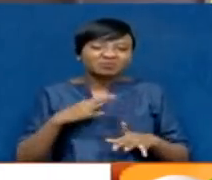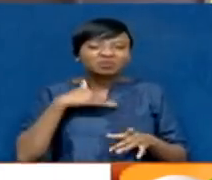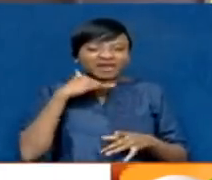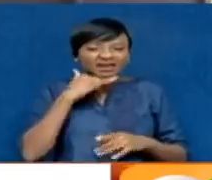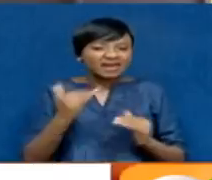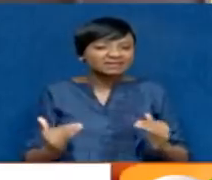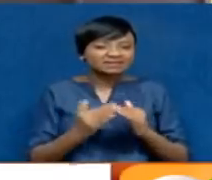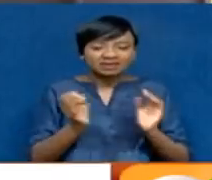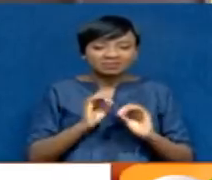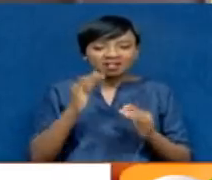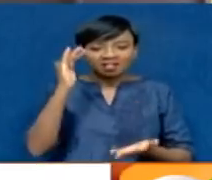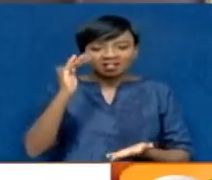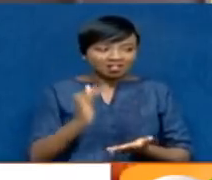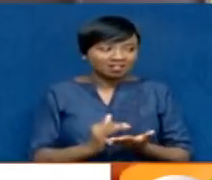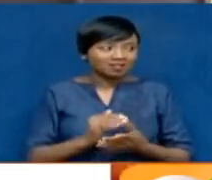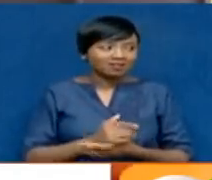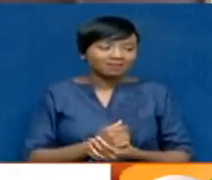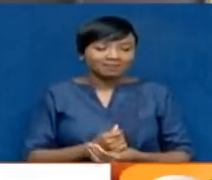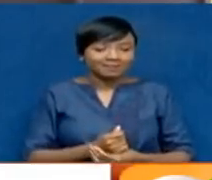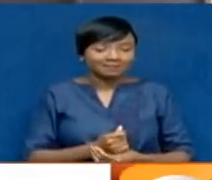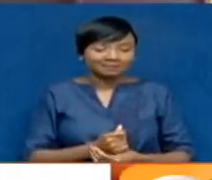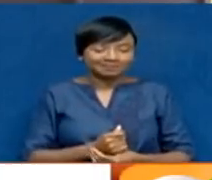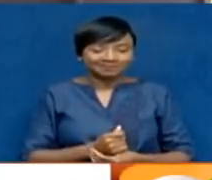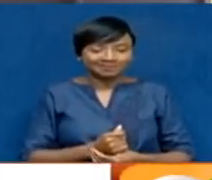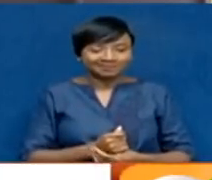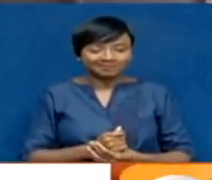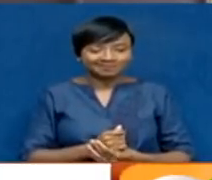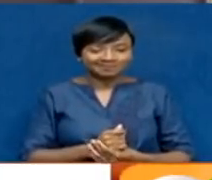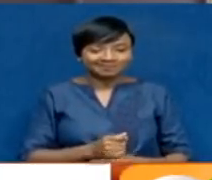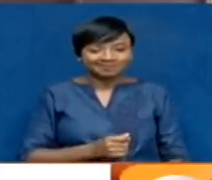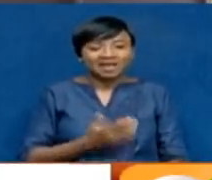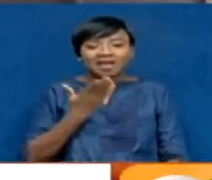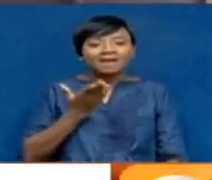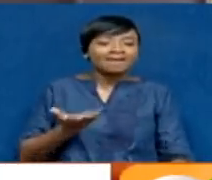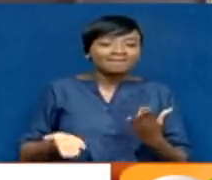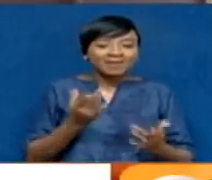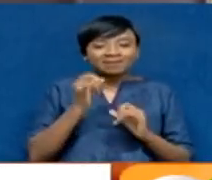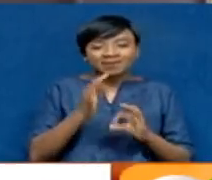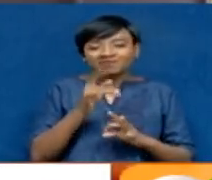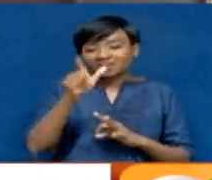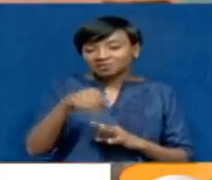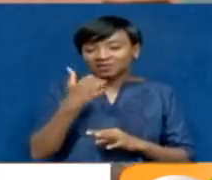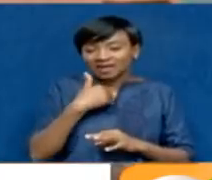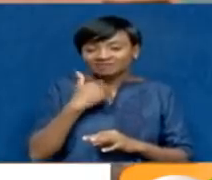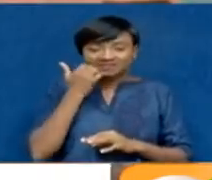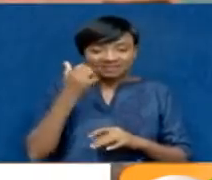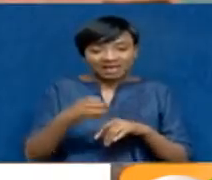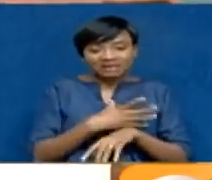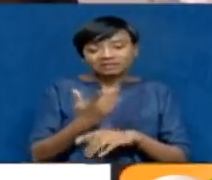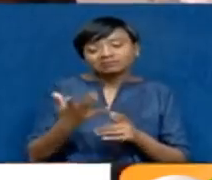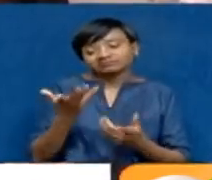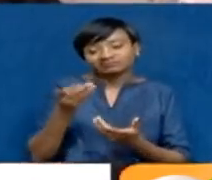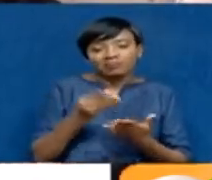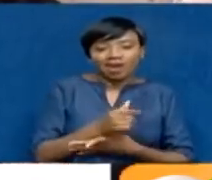kidogo. Huwa kitu inaweza kuwa mtu sahihi, tuseme ni ugonjwa, ugonjwa kama ugonjwa wa kansa, you know, watu wengi sana.